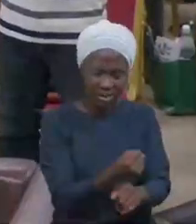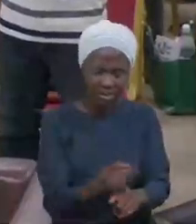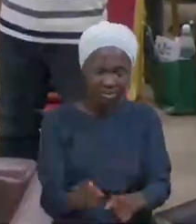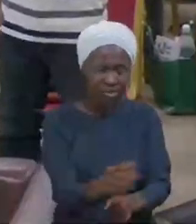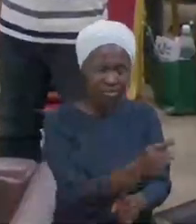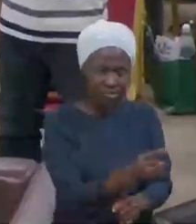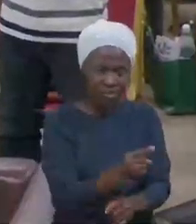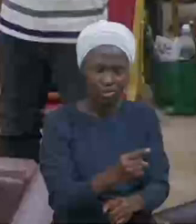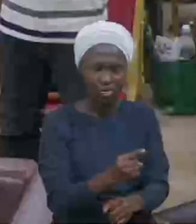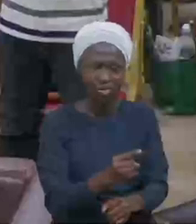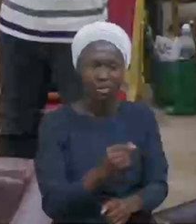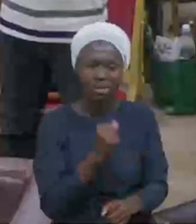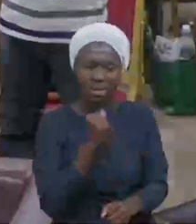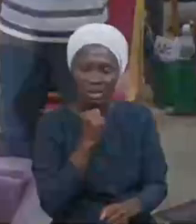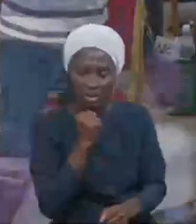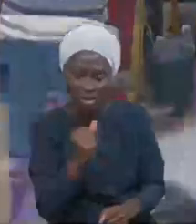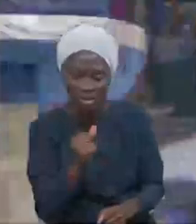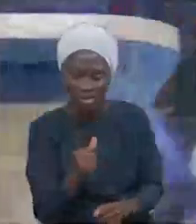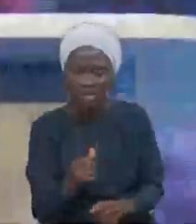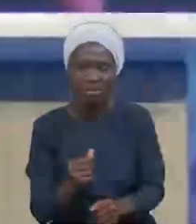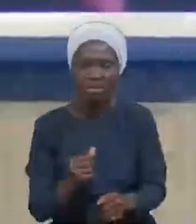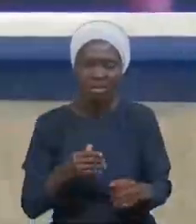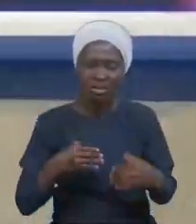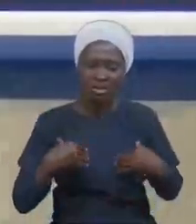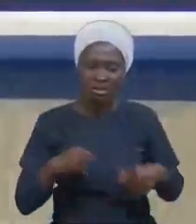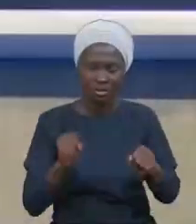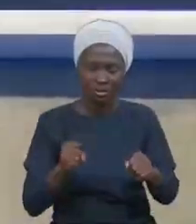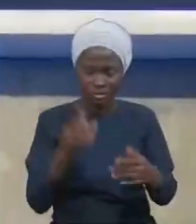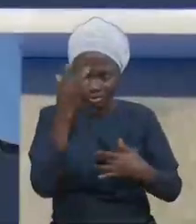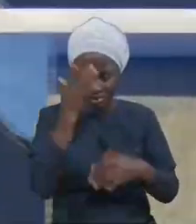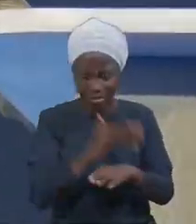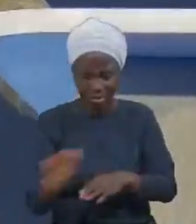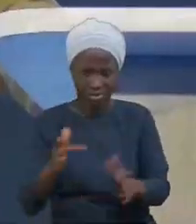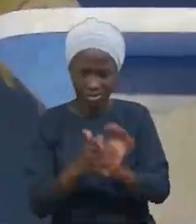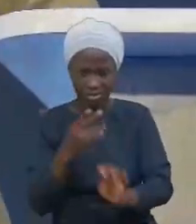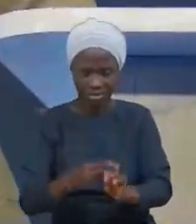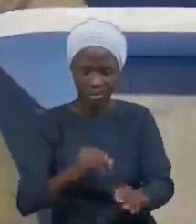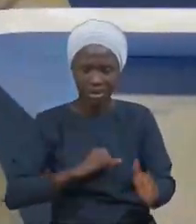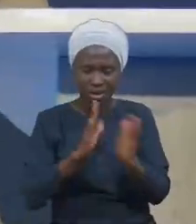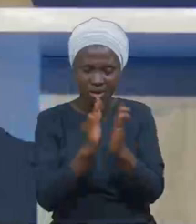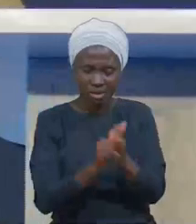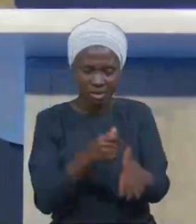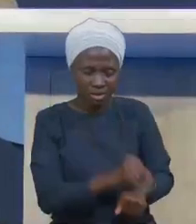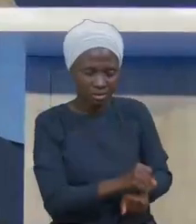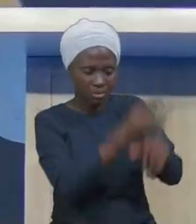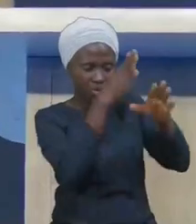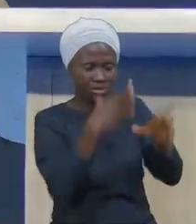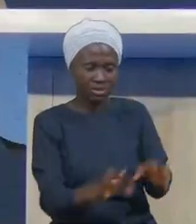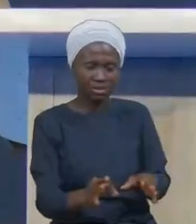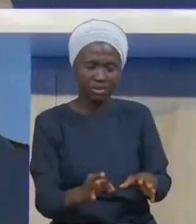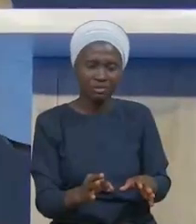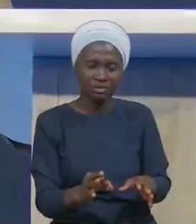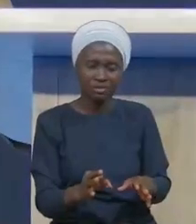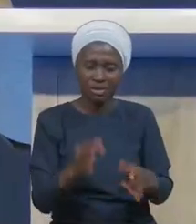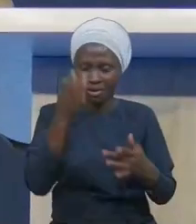vie. Je prie que les montagnes des maladies d'infirmité